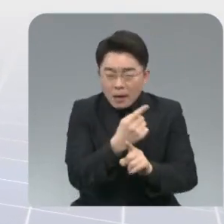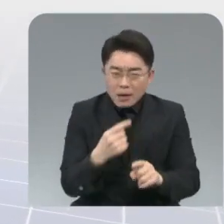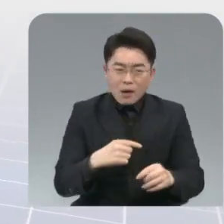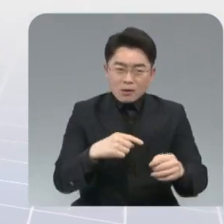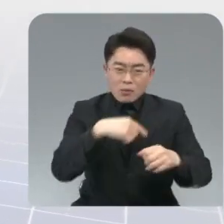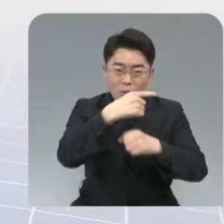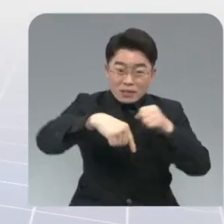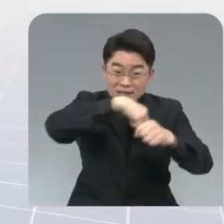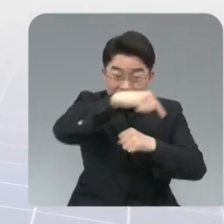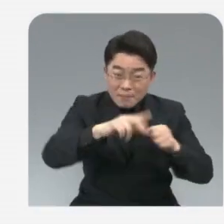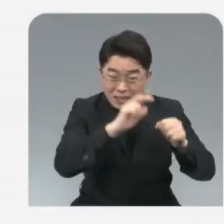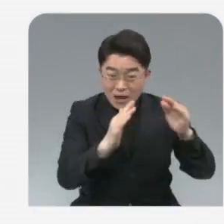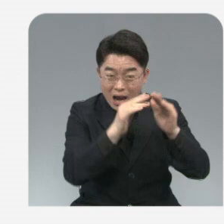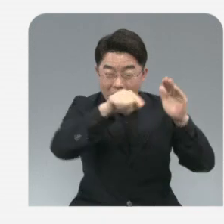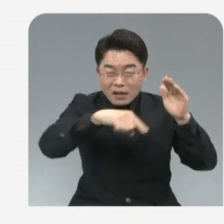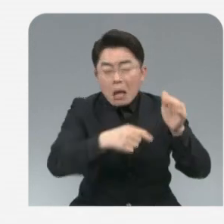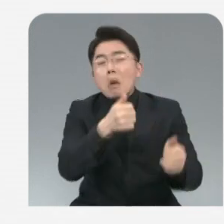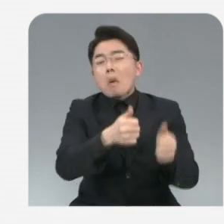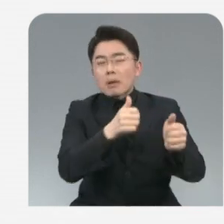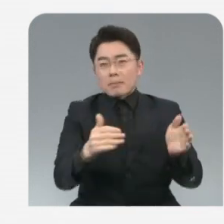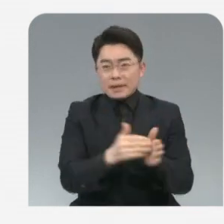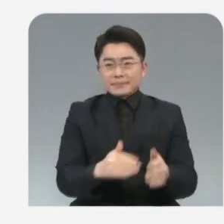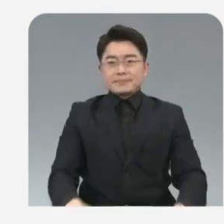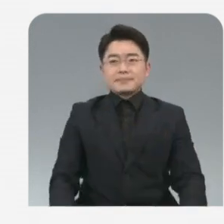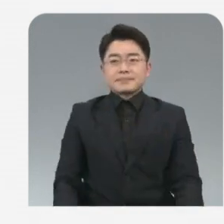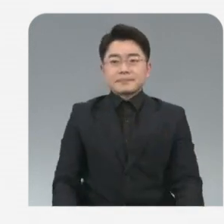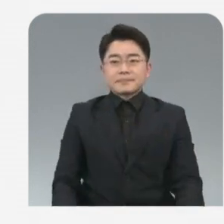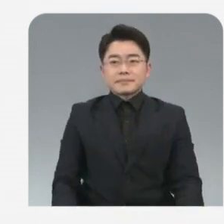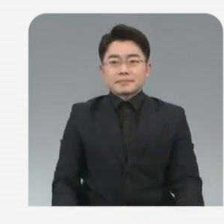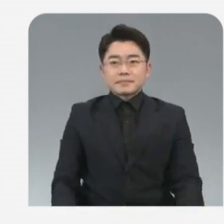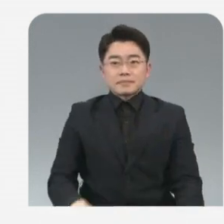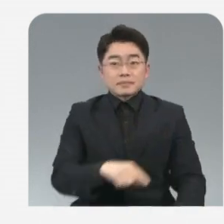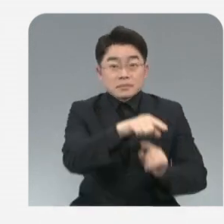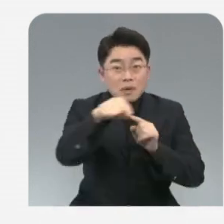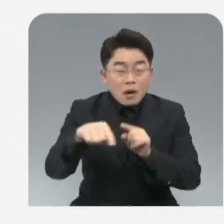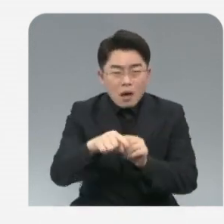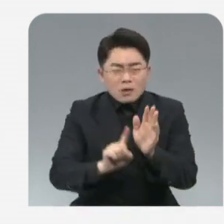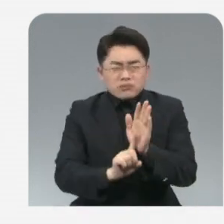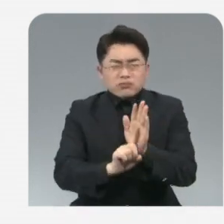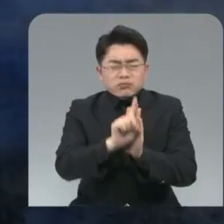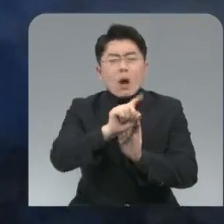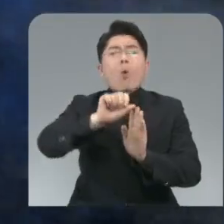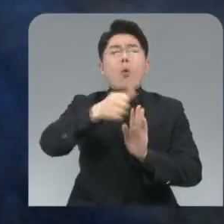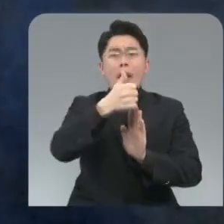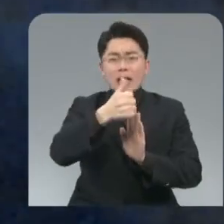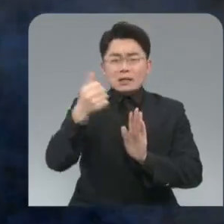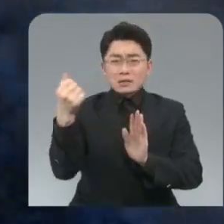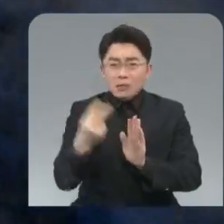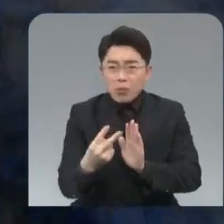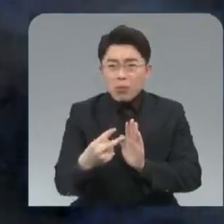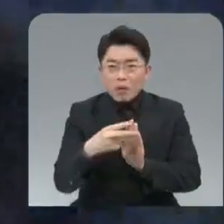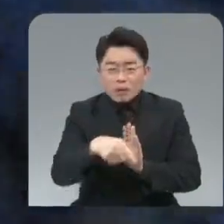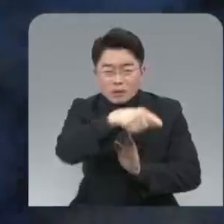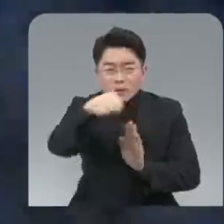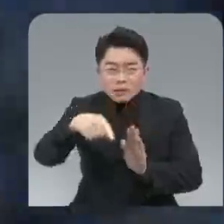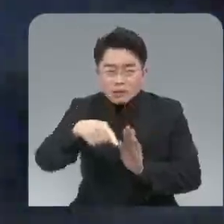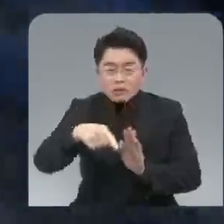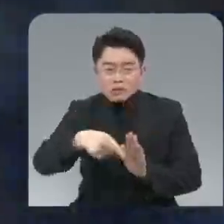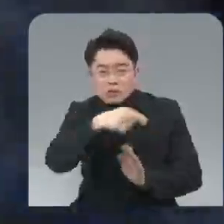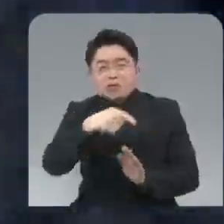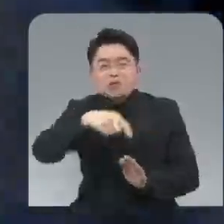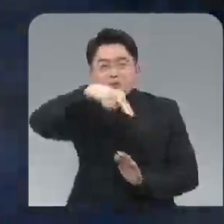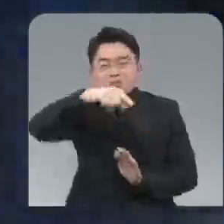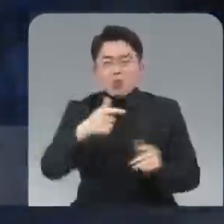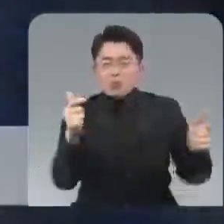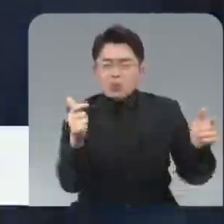다양한 상황을 가정해 실험한 겁니다. 이 가운데 장치의 촉매 온도가 500도가 넘어가고 추가적인 수소 제거를 위해 물이 뿌려지는